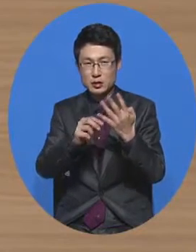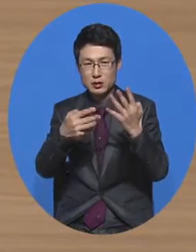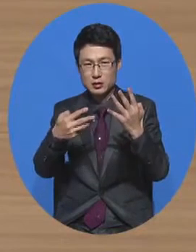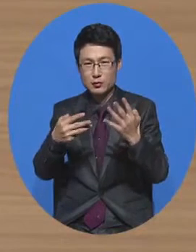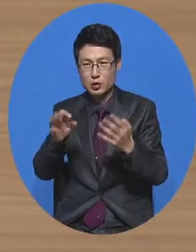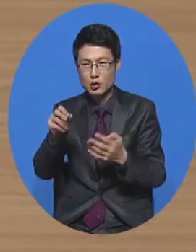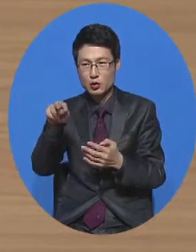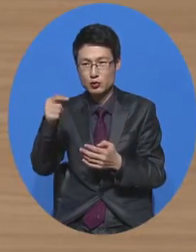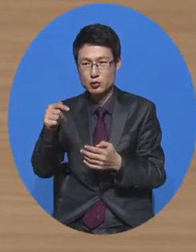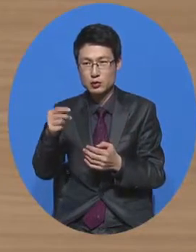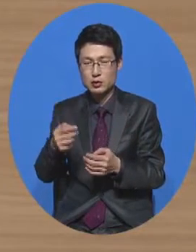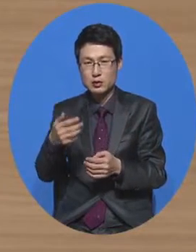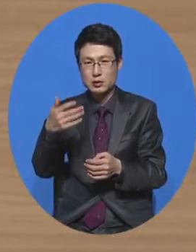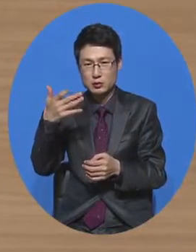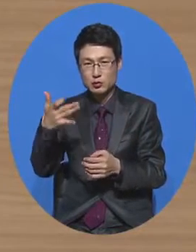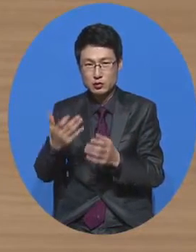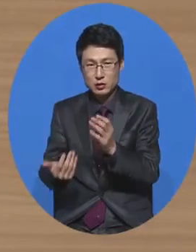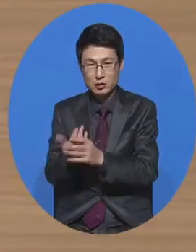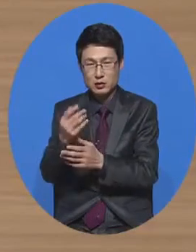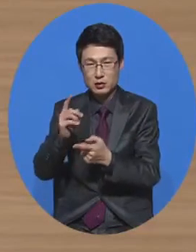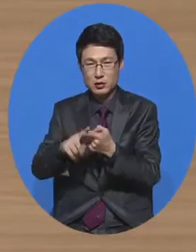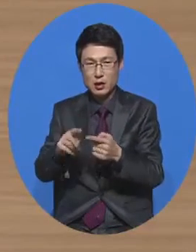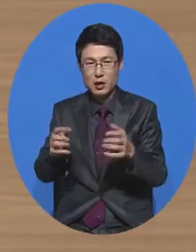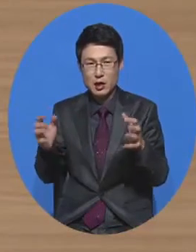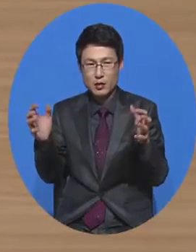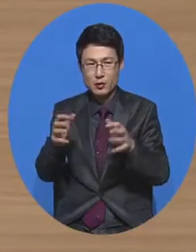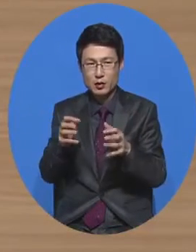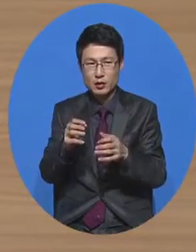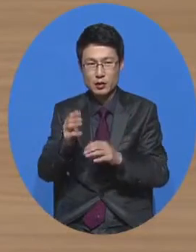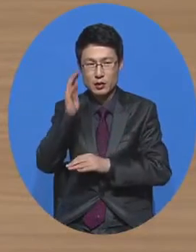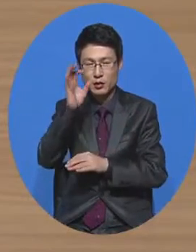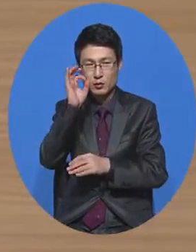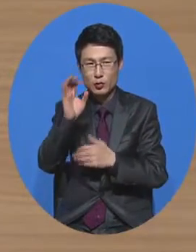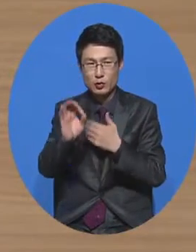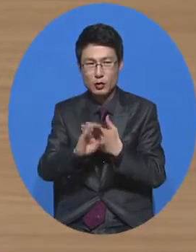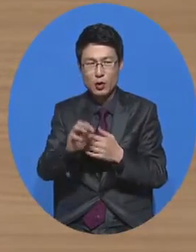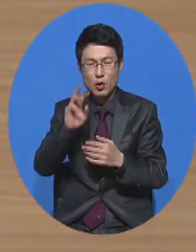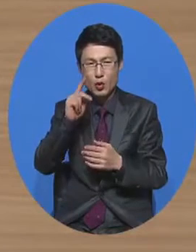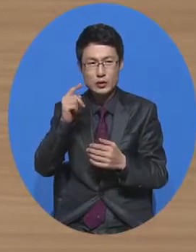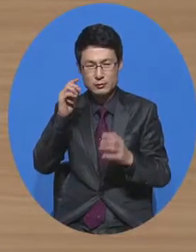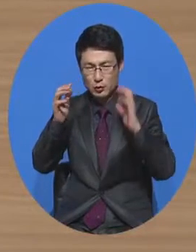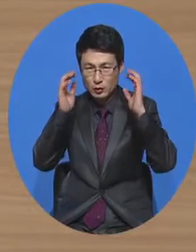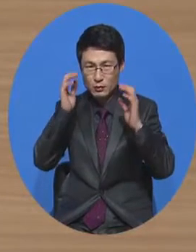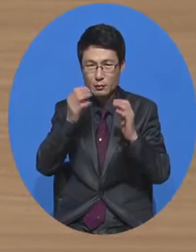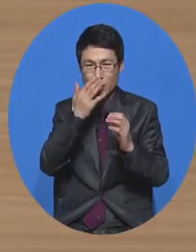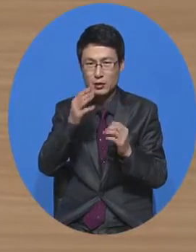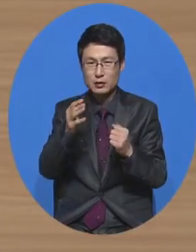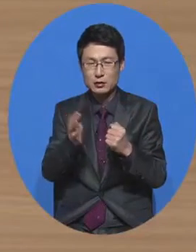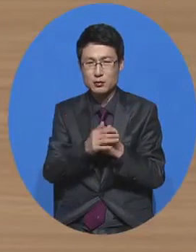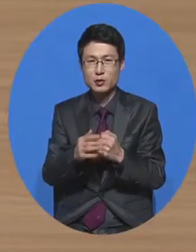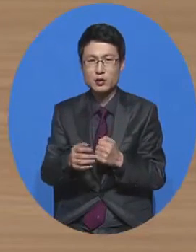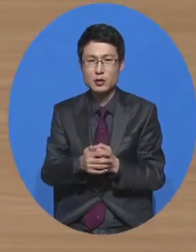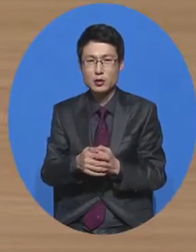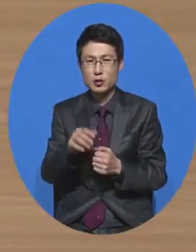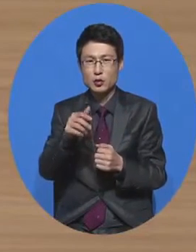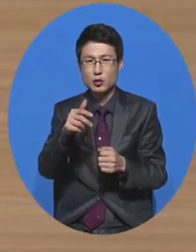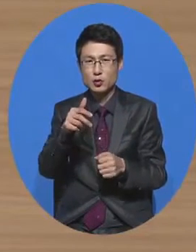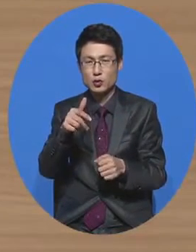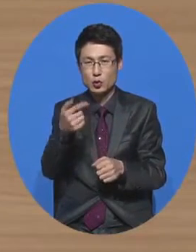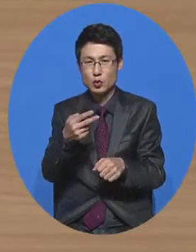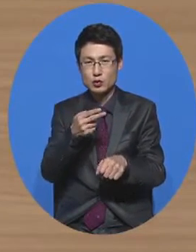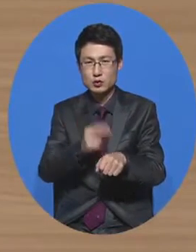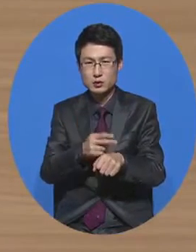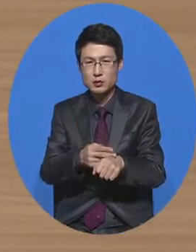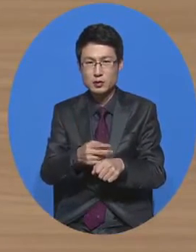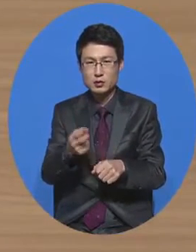요 손 11부 사건을 한꺼번에 얘기를 하다보니까 시청자 여러분 혹시 좀 헷갈리지 않았을까 싶은데요 노 예수님 제가 아까